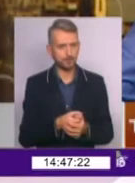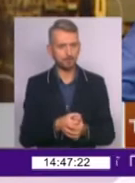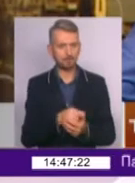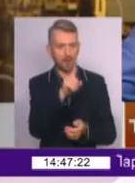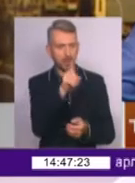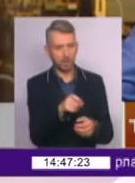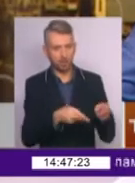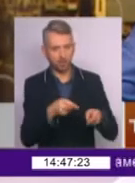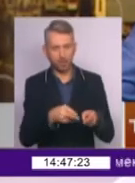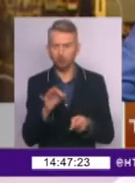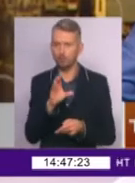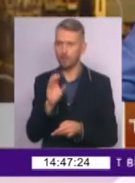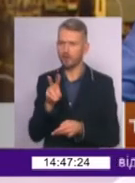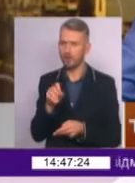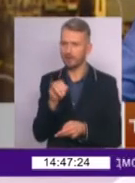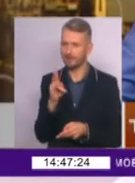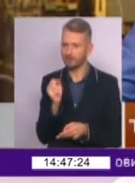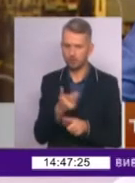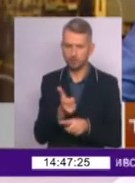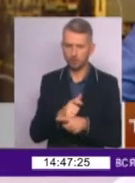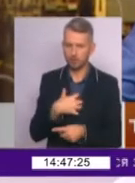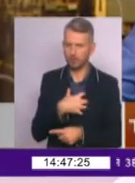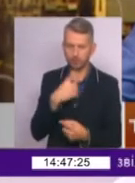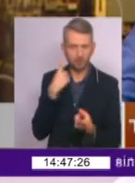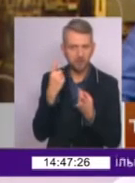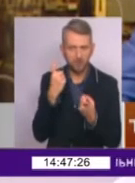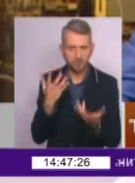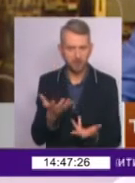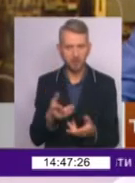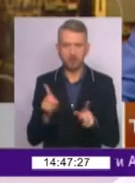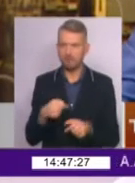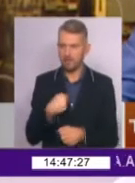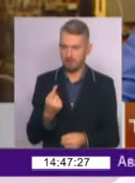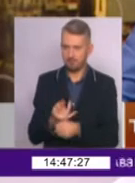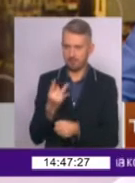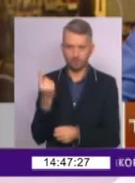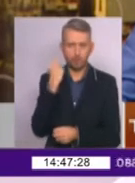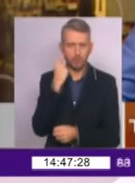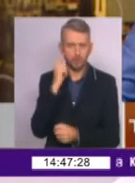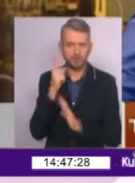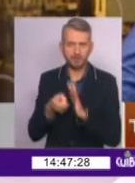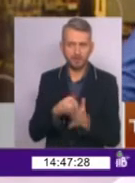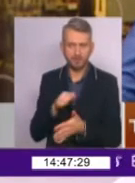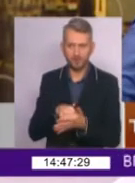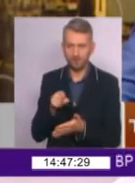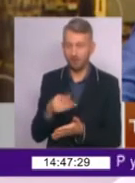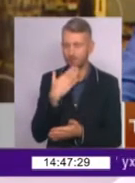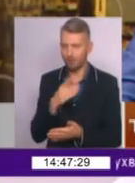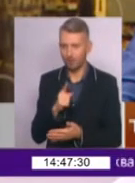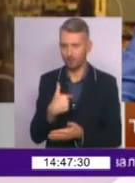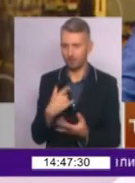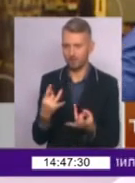Стосовно селезінки, це взагалі важлива інформація. Навіть я перший раз про це почув, дізнався. Дякую, що ви